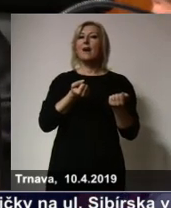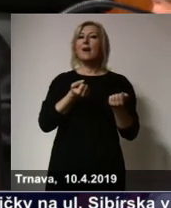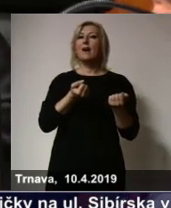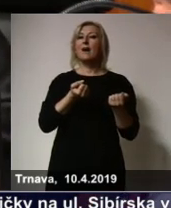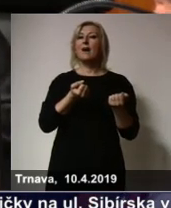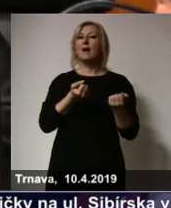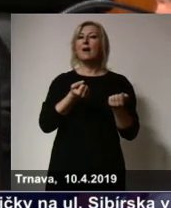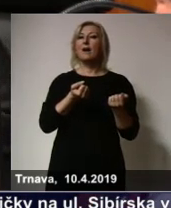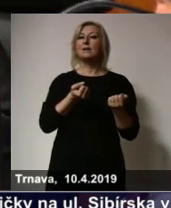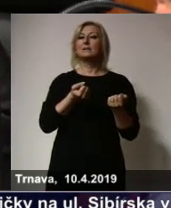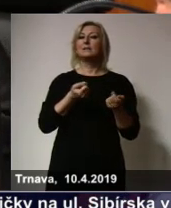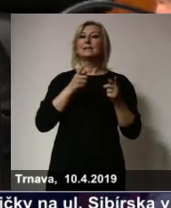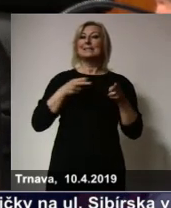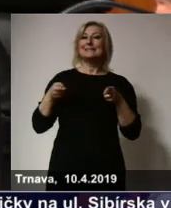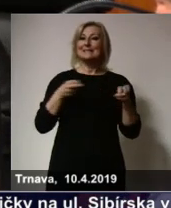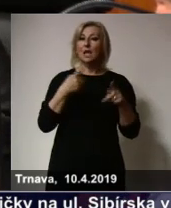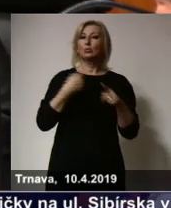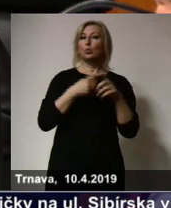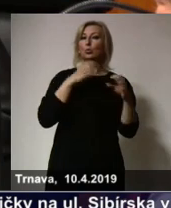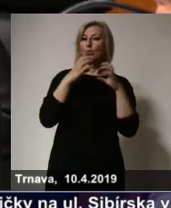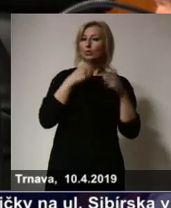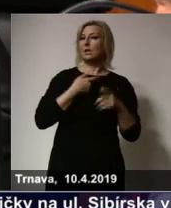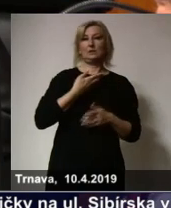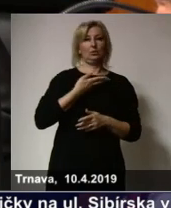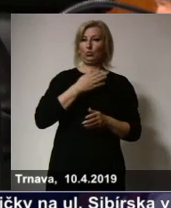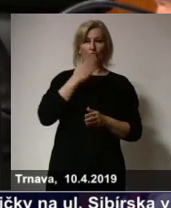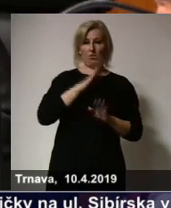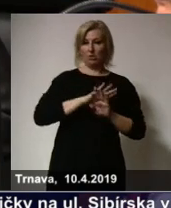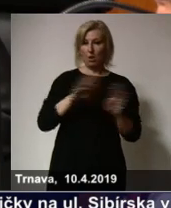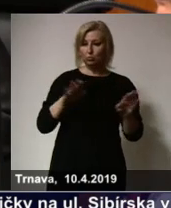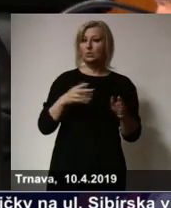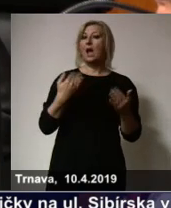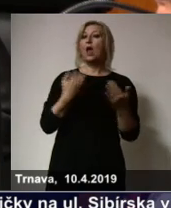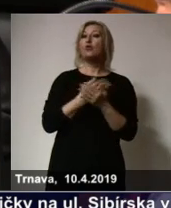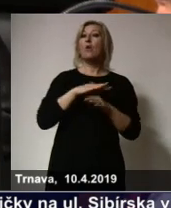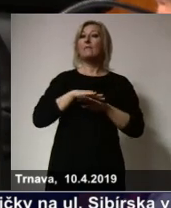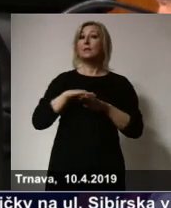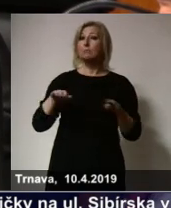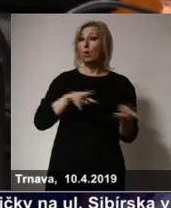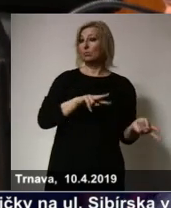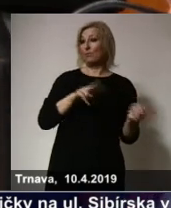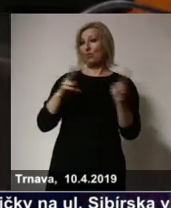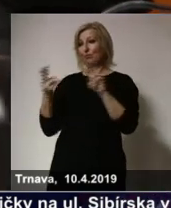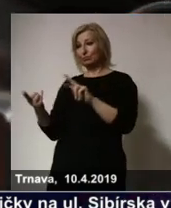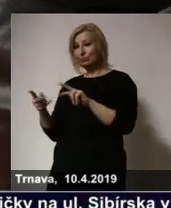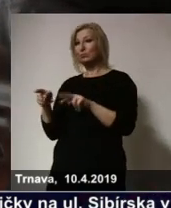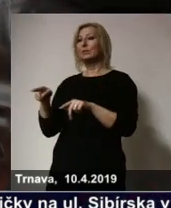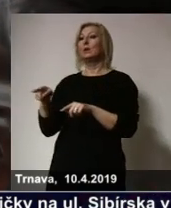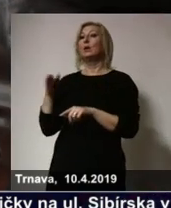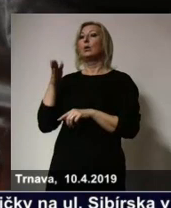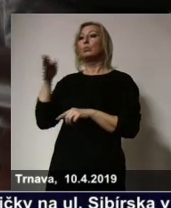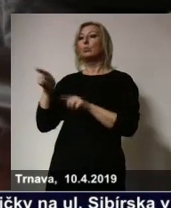Súdsky a prevod novovytvoreného pozemku je vyčíslený na